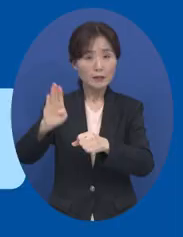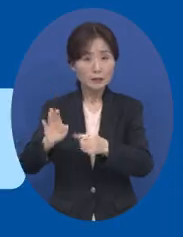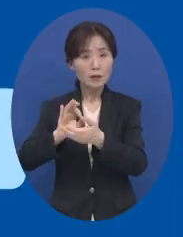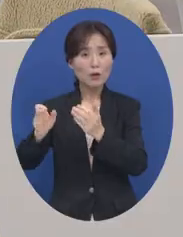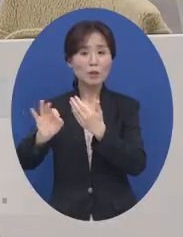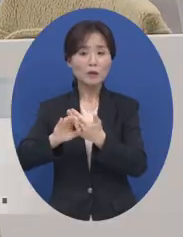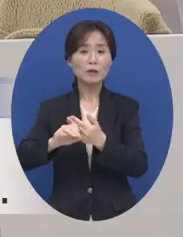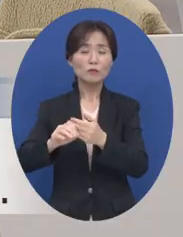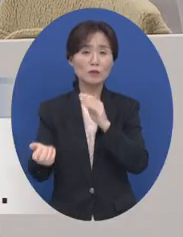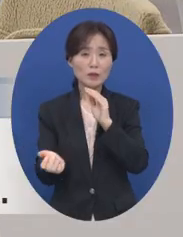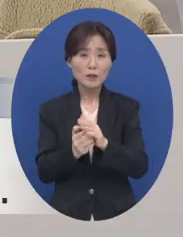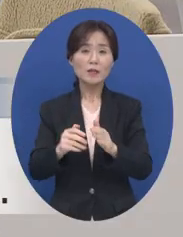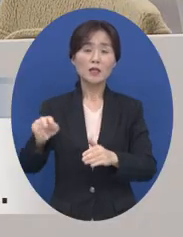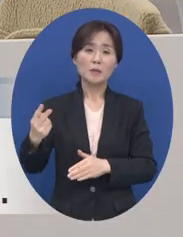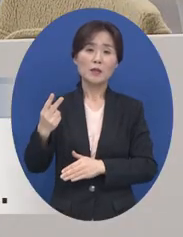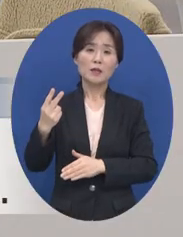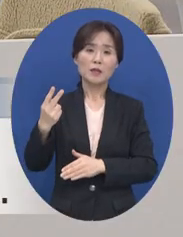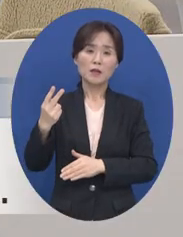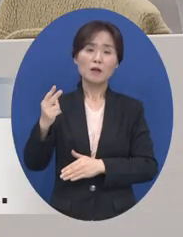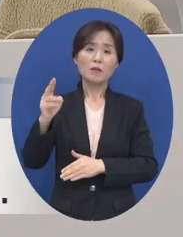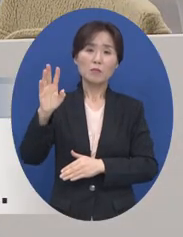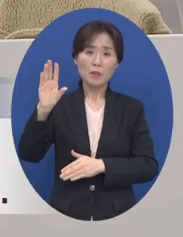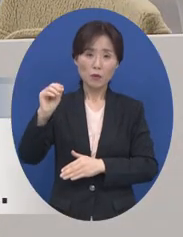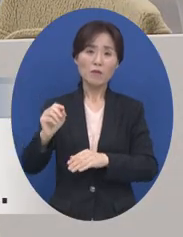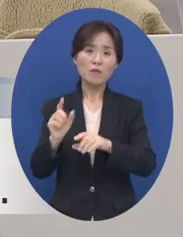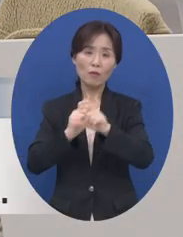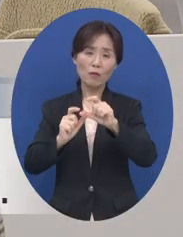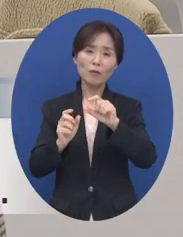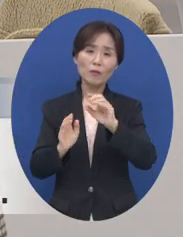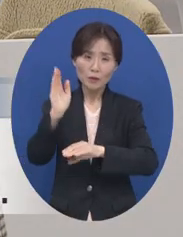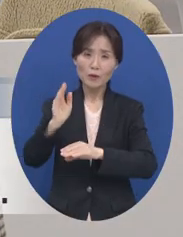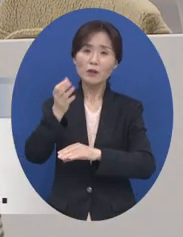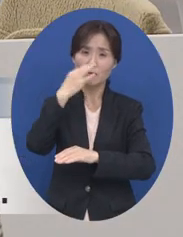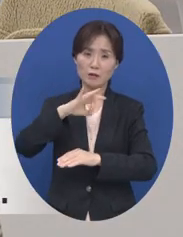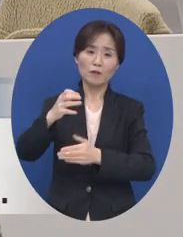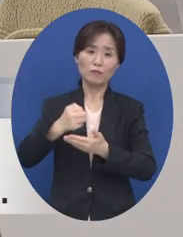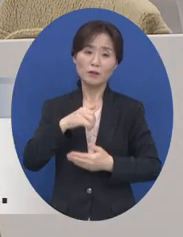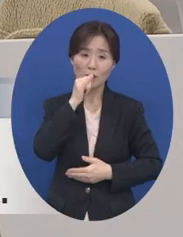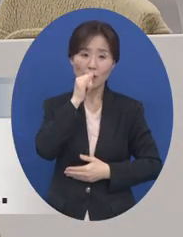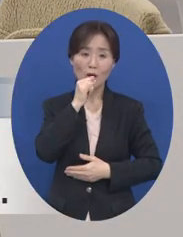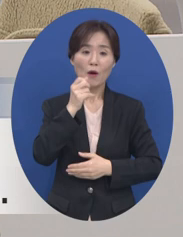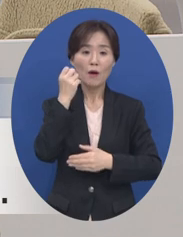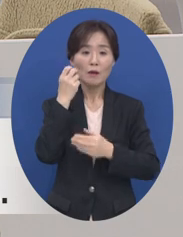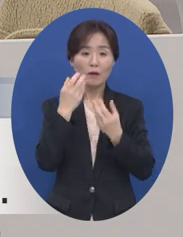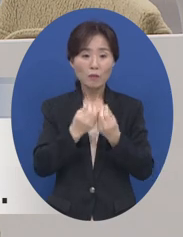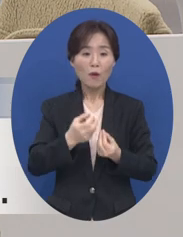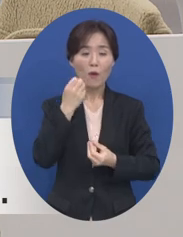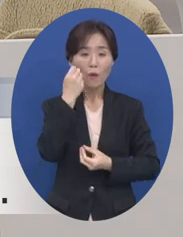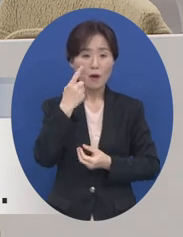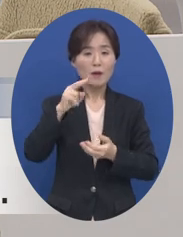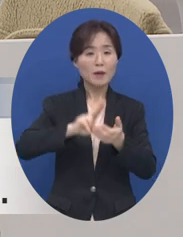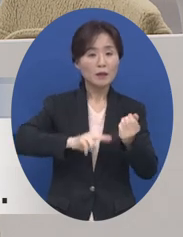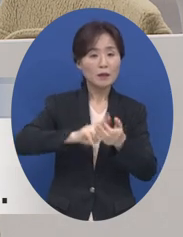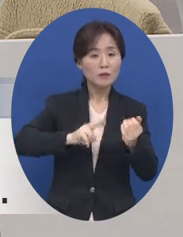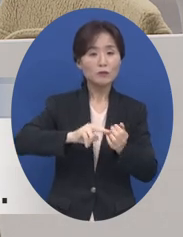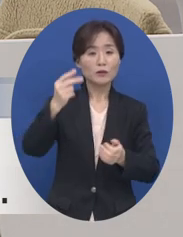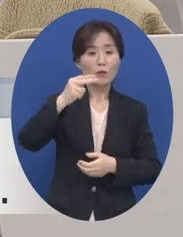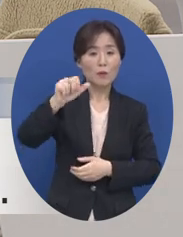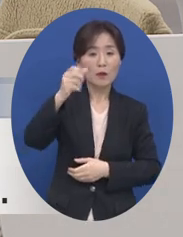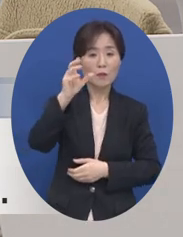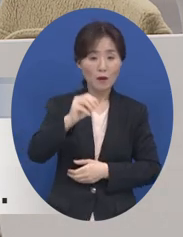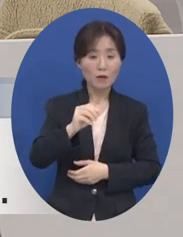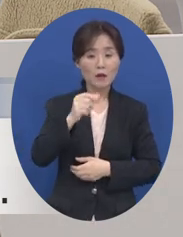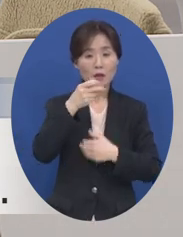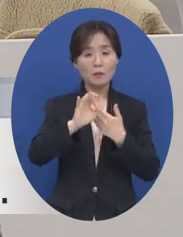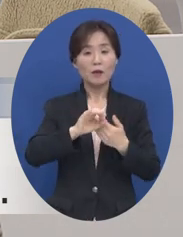있습니다. 월 매출 2,500만 원 기준으로 했을 때 최소 150만 원에서 많게는 250만